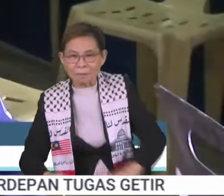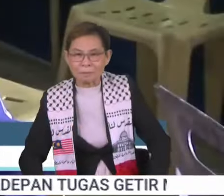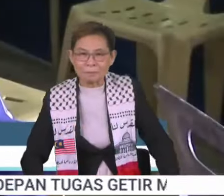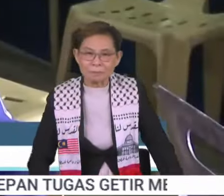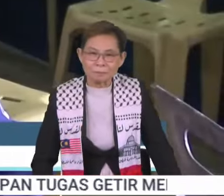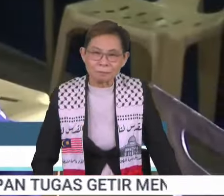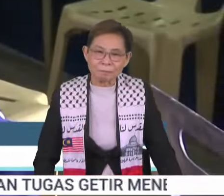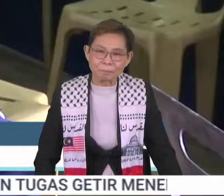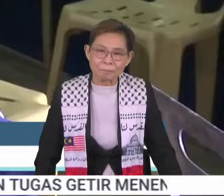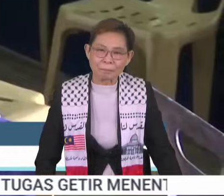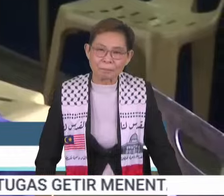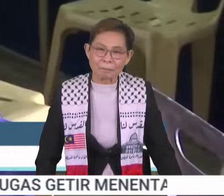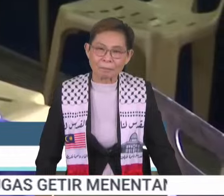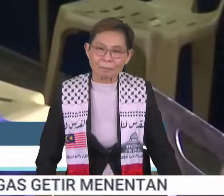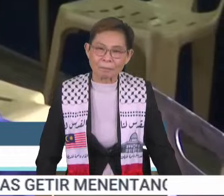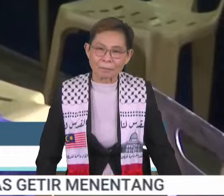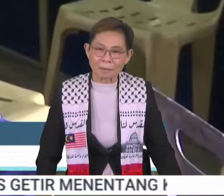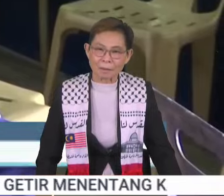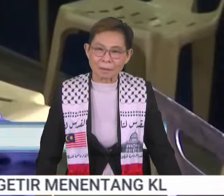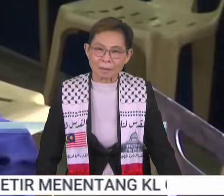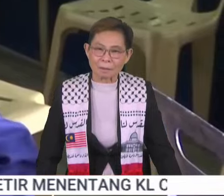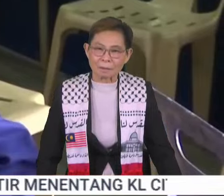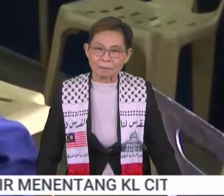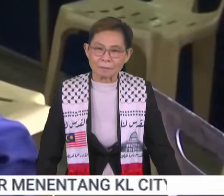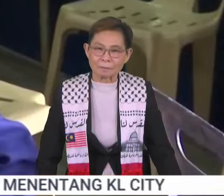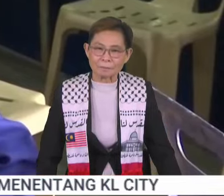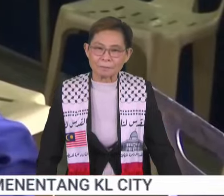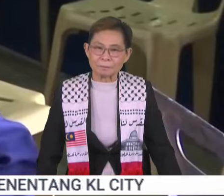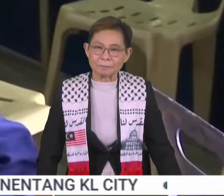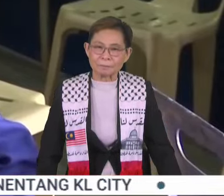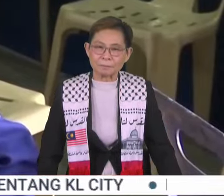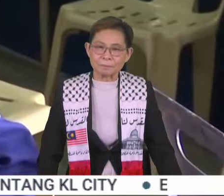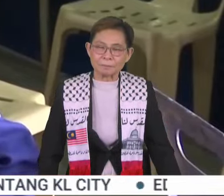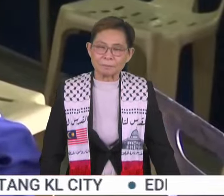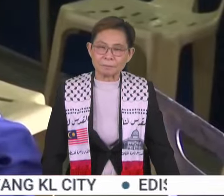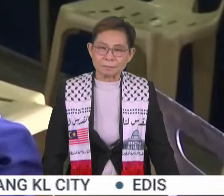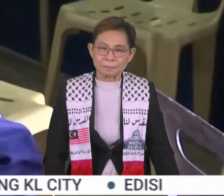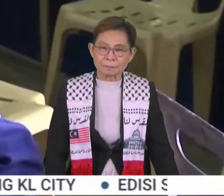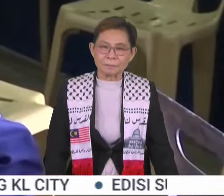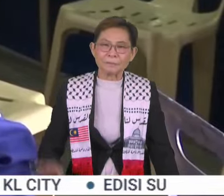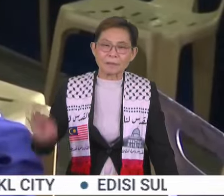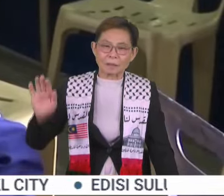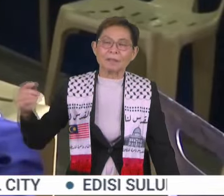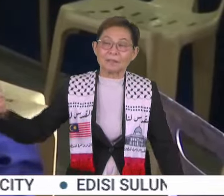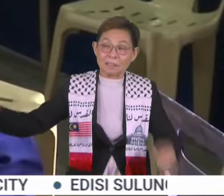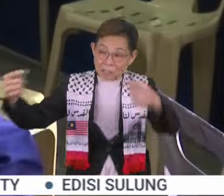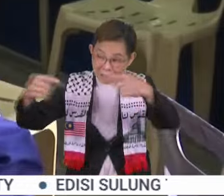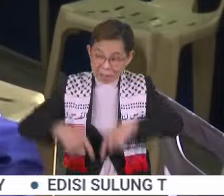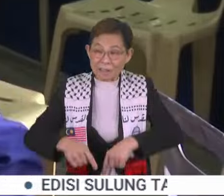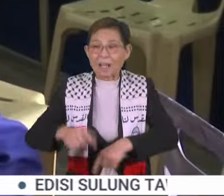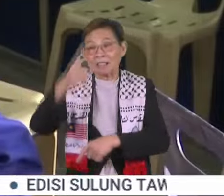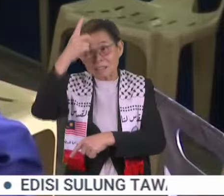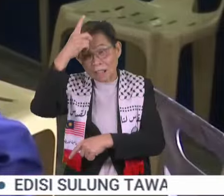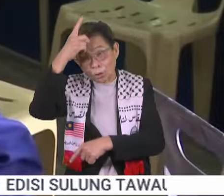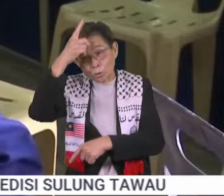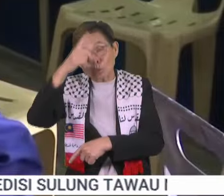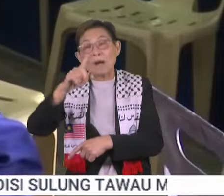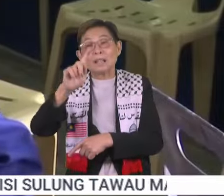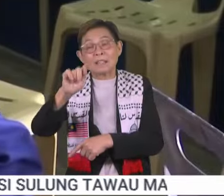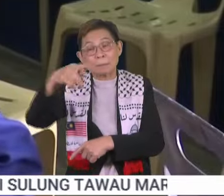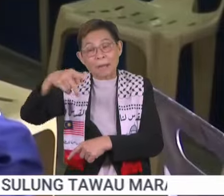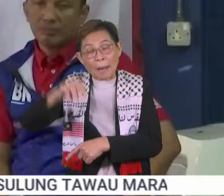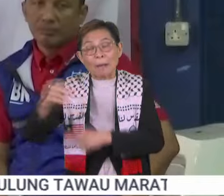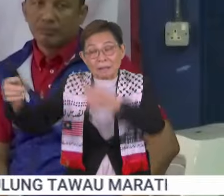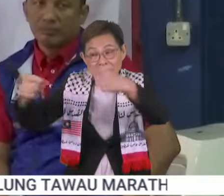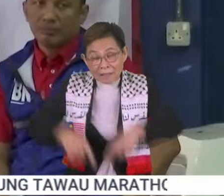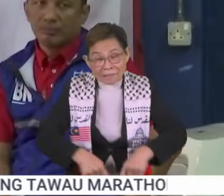Masalahnya jarutan tanuh mok lah, gere-gere apa. Dia nak mari selesai, alhamdulillah lah. Syukurlah.